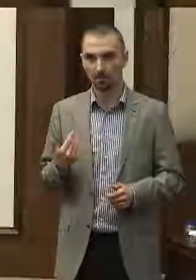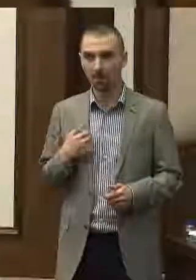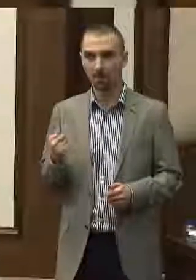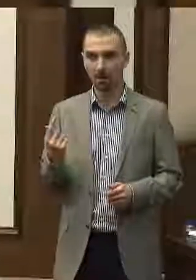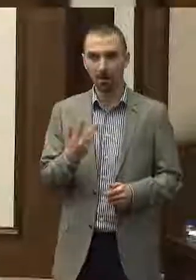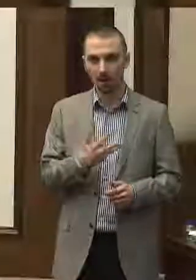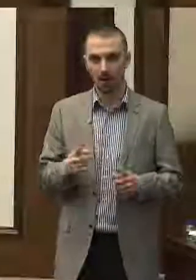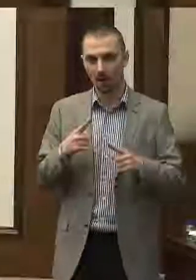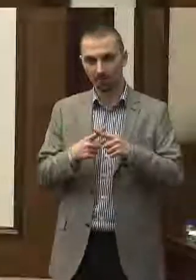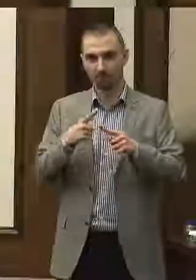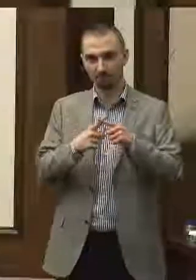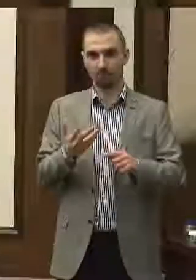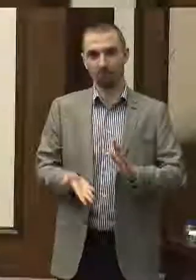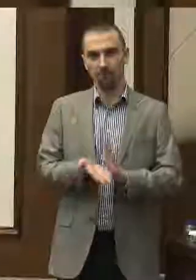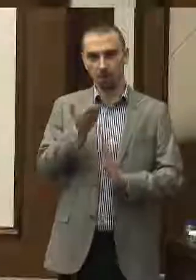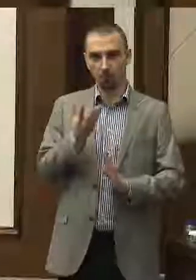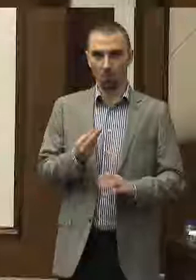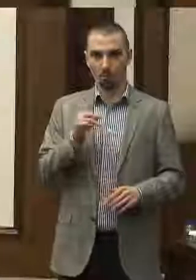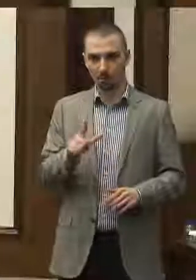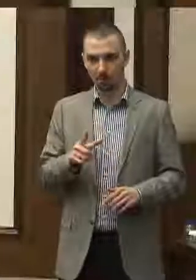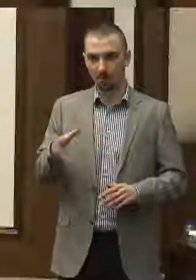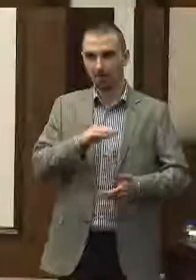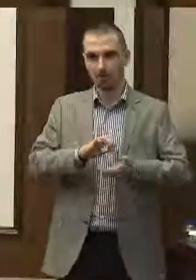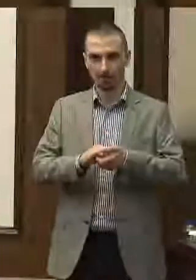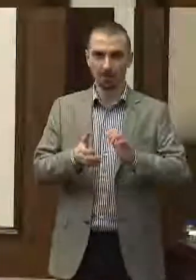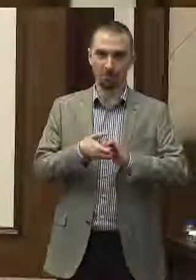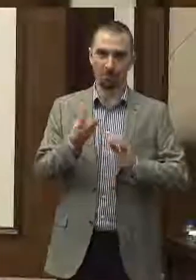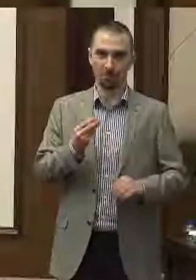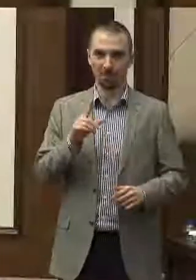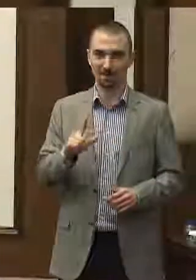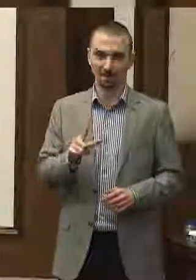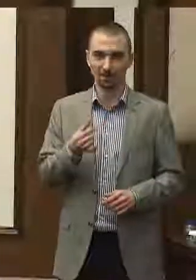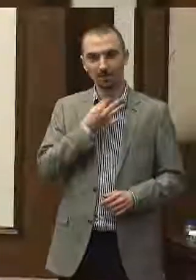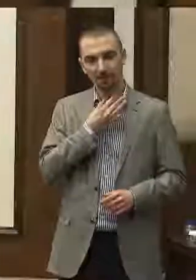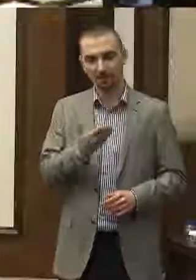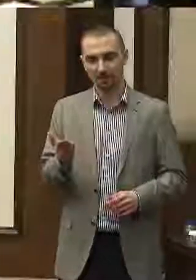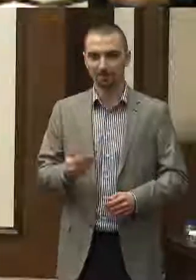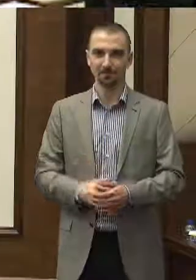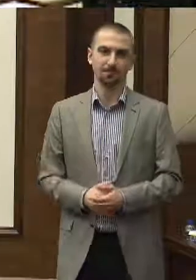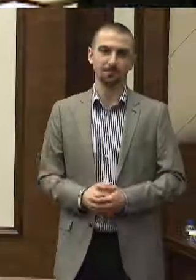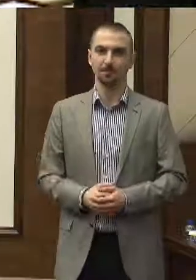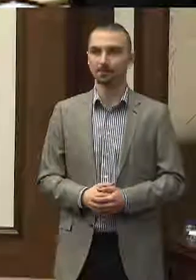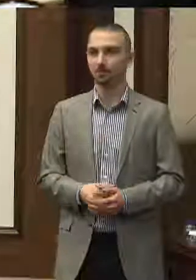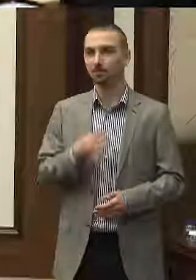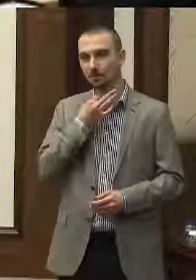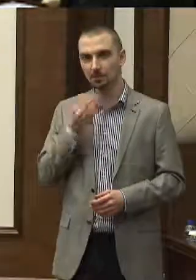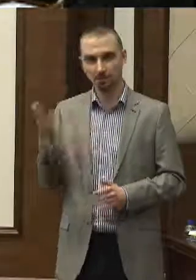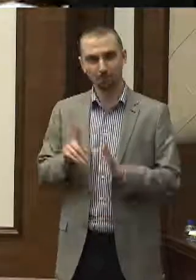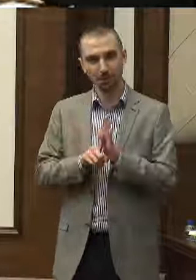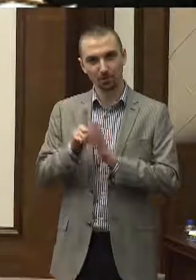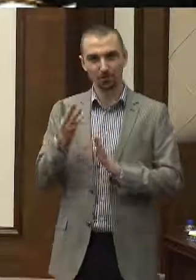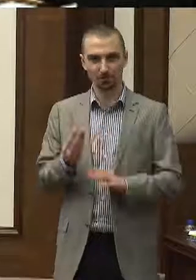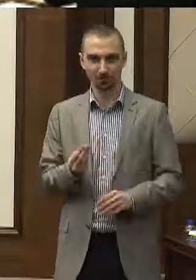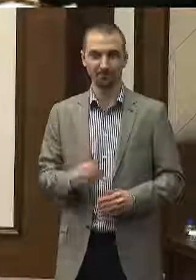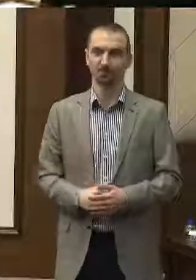arttırsın, bu hayır işinde bizleri birleştirsin. Teşekkür ediyorum, saygılar sunuyorum. Teşekkür ediyorum Zeynep Hanım. Başarılarınızın devamı